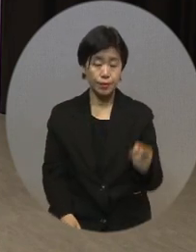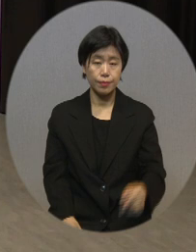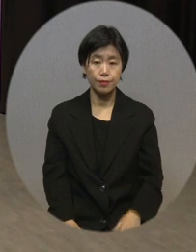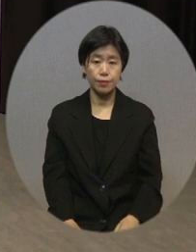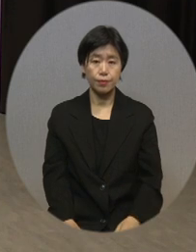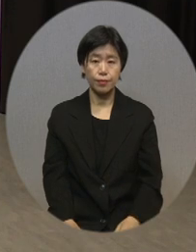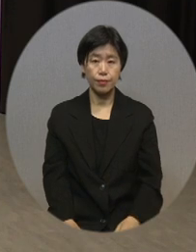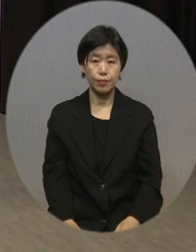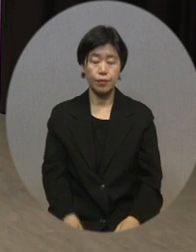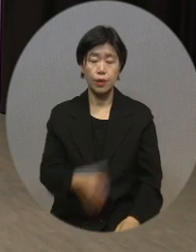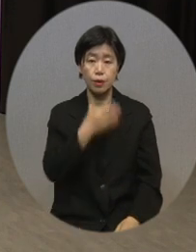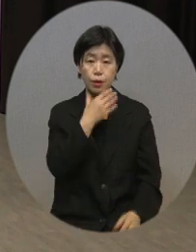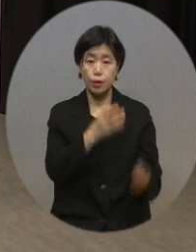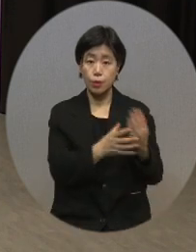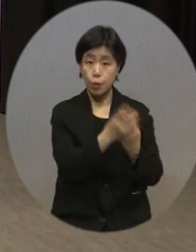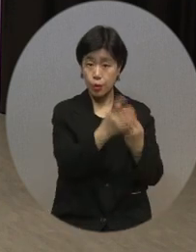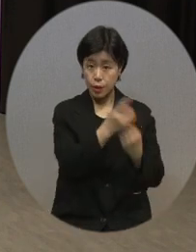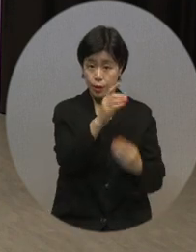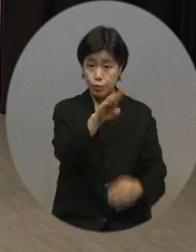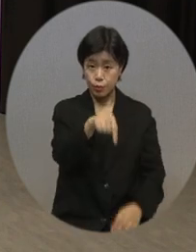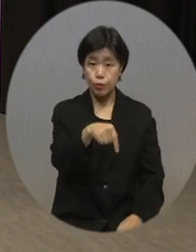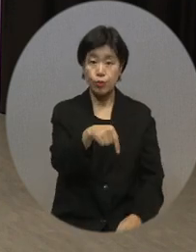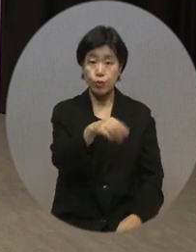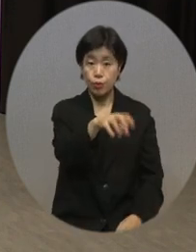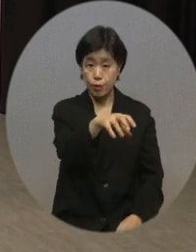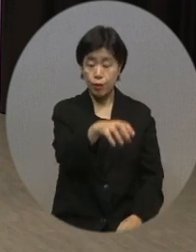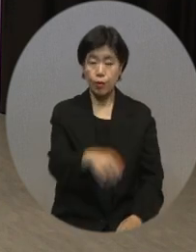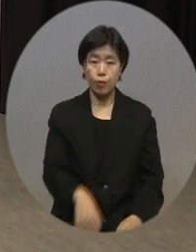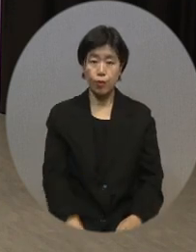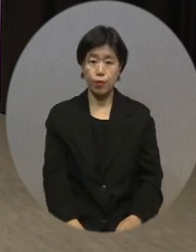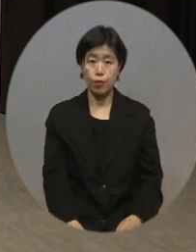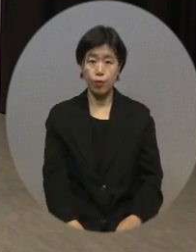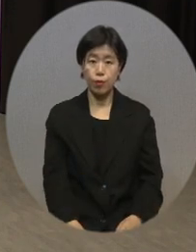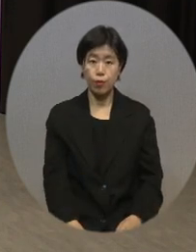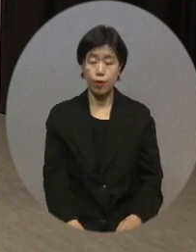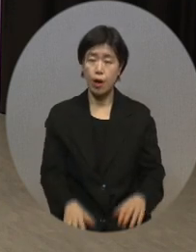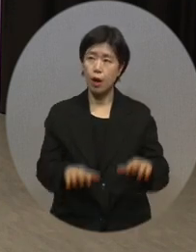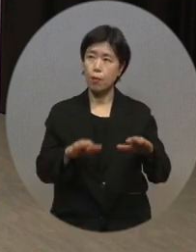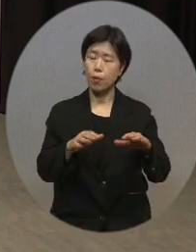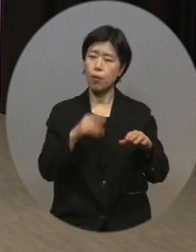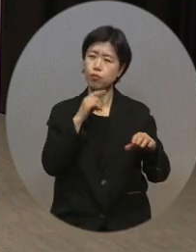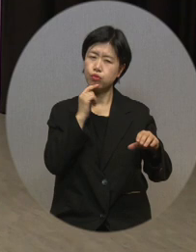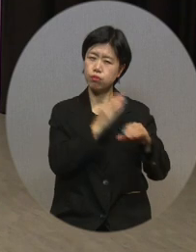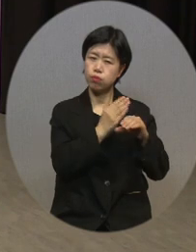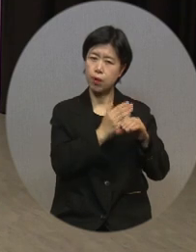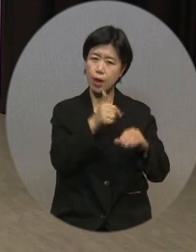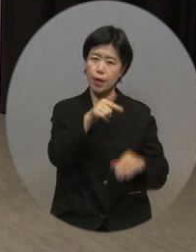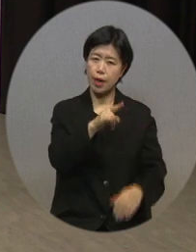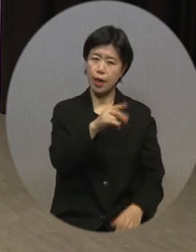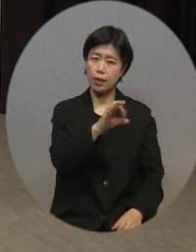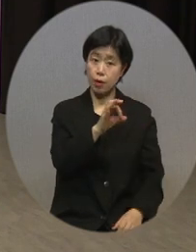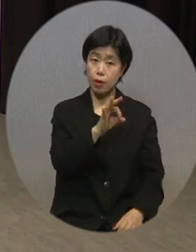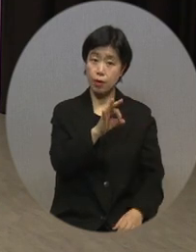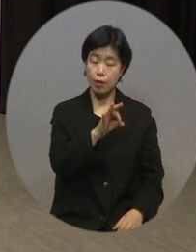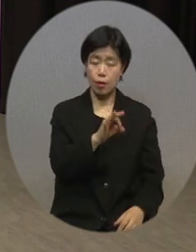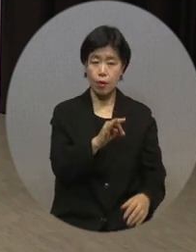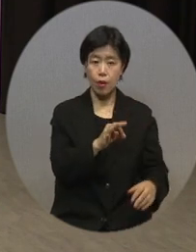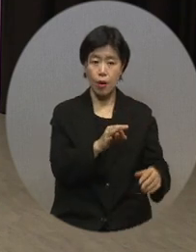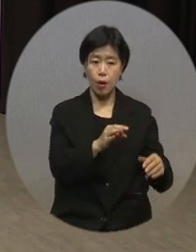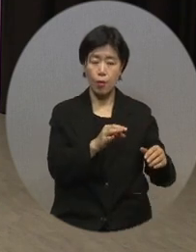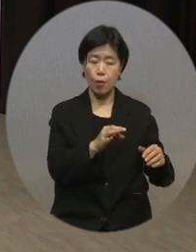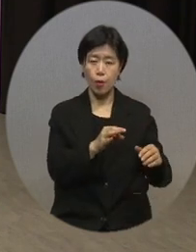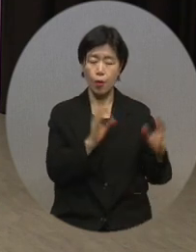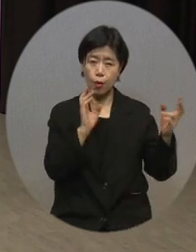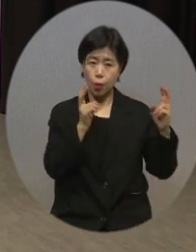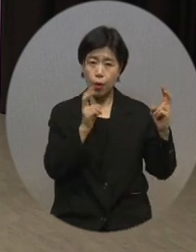통일부에서 지금은 이제 뭐 문이 닫혔지만 개성공업지구 지원재단이라고 해서 개성공단을